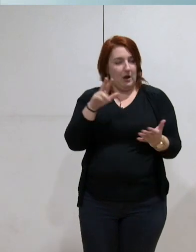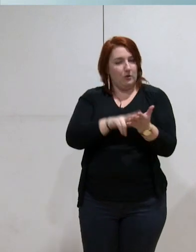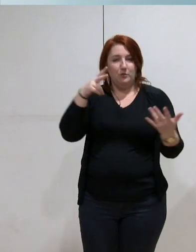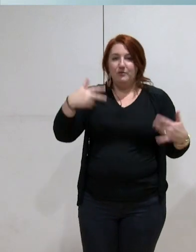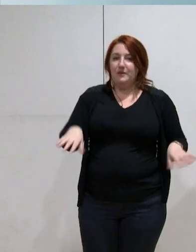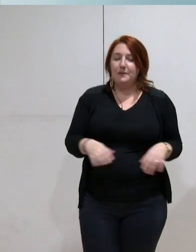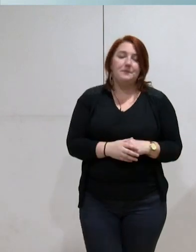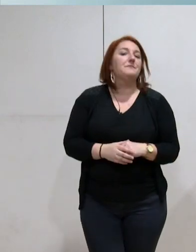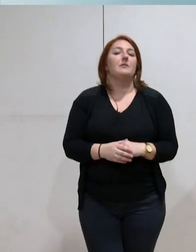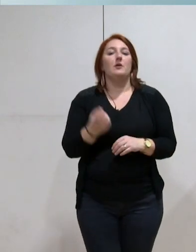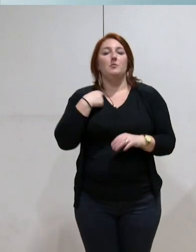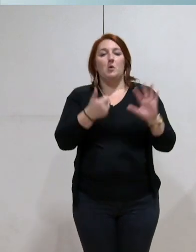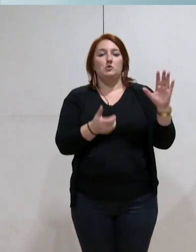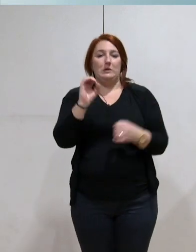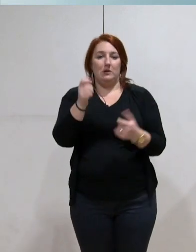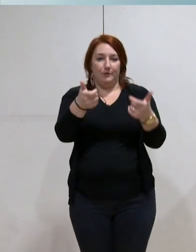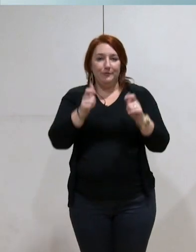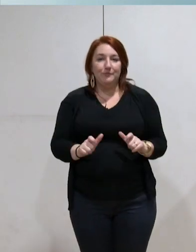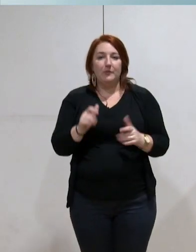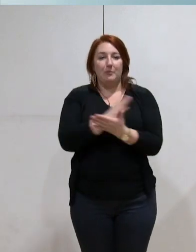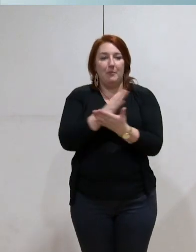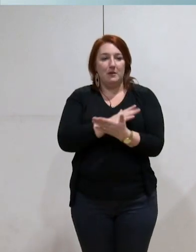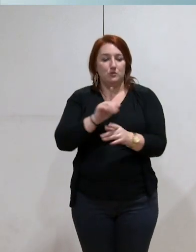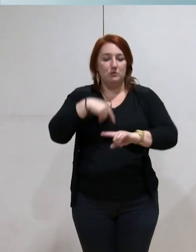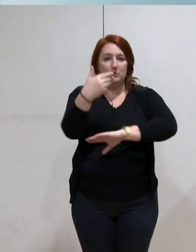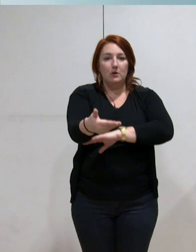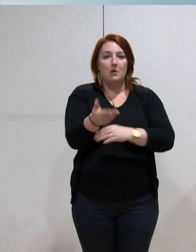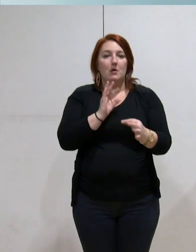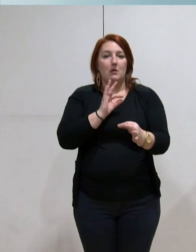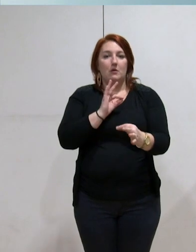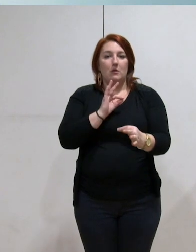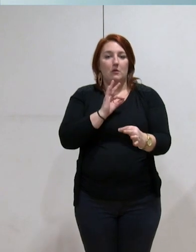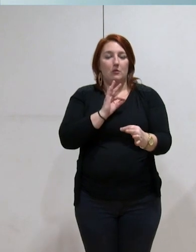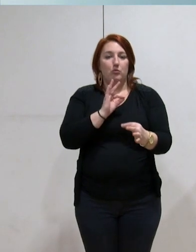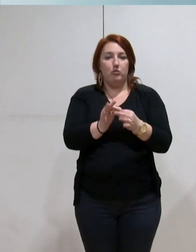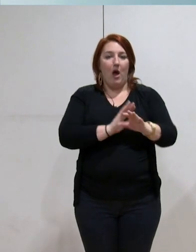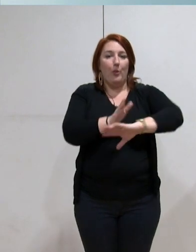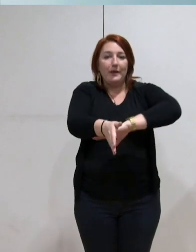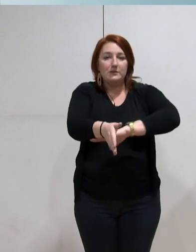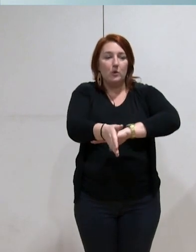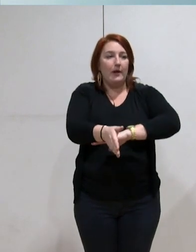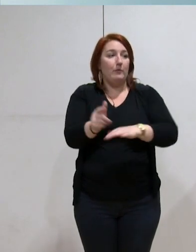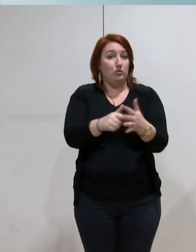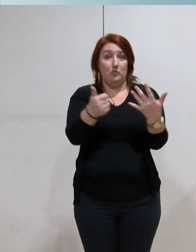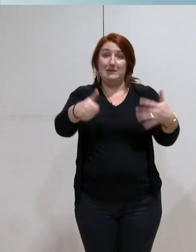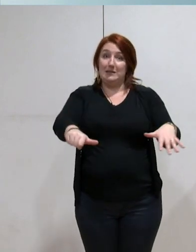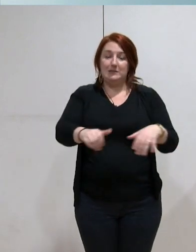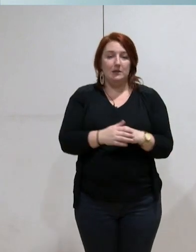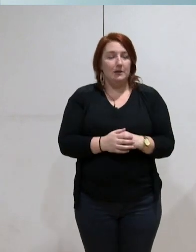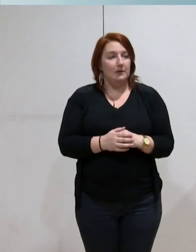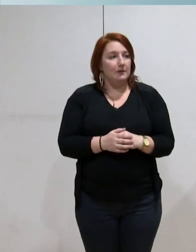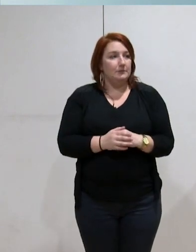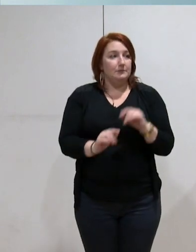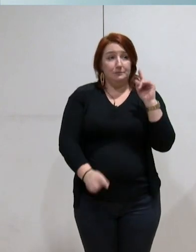adoptée la 60 c'est préparation de la rentrée scolaire 2016 et not notamment